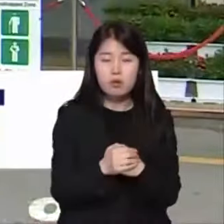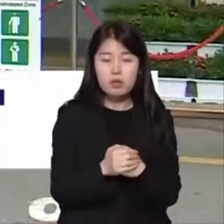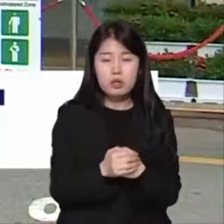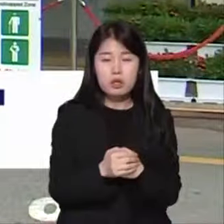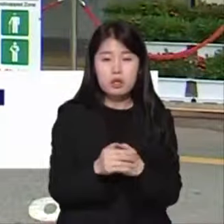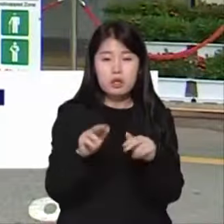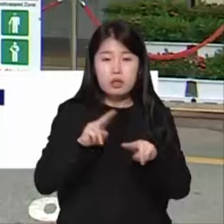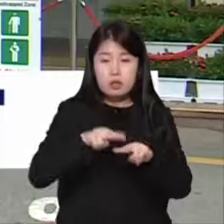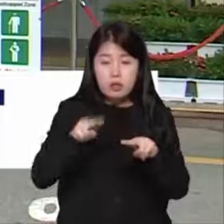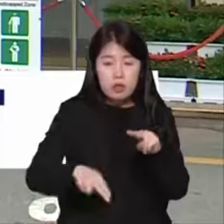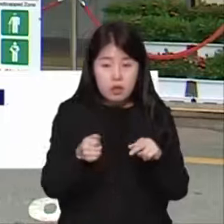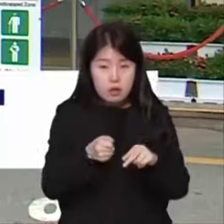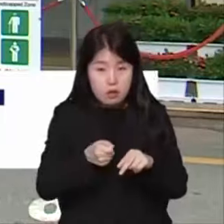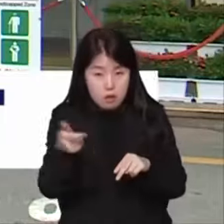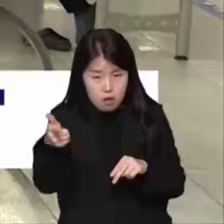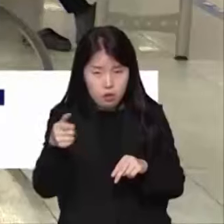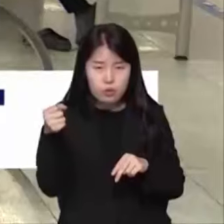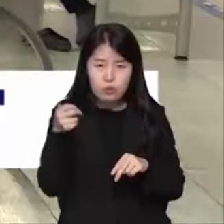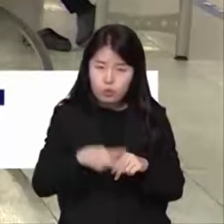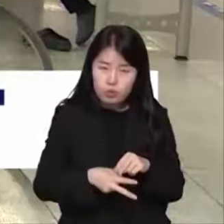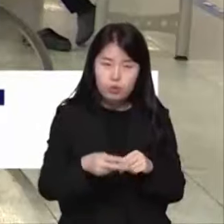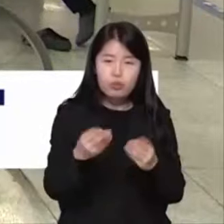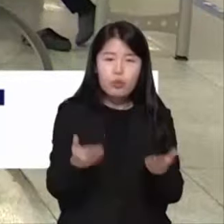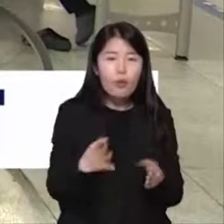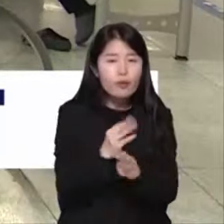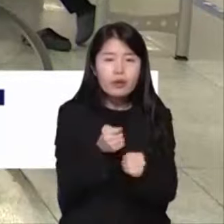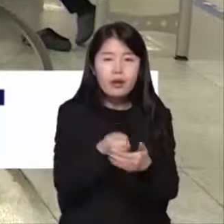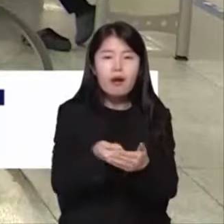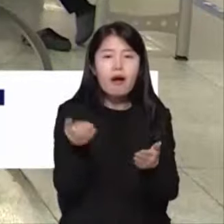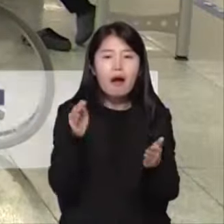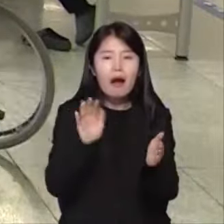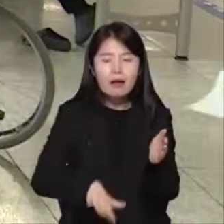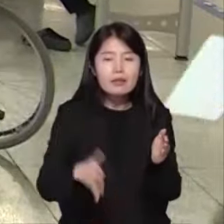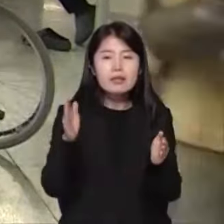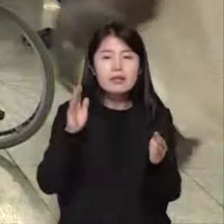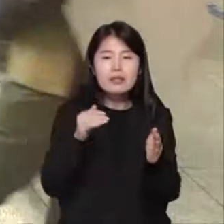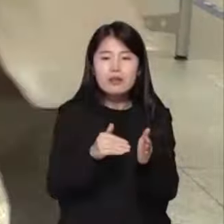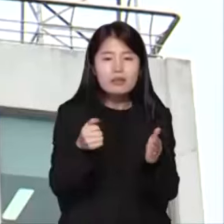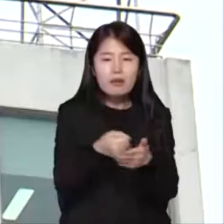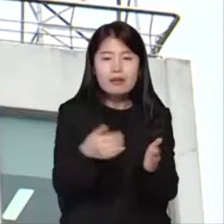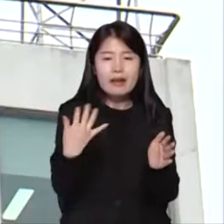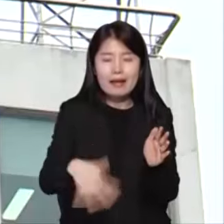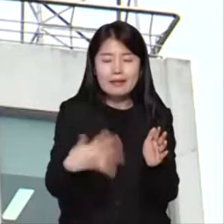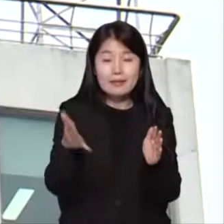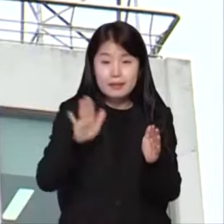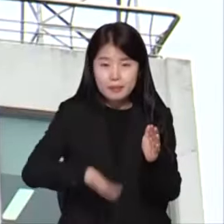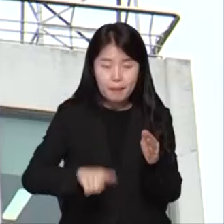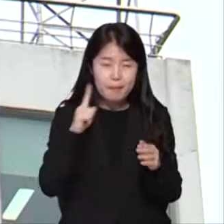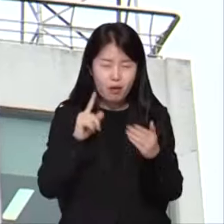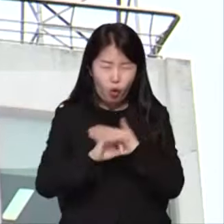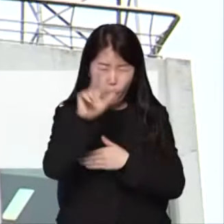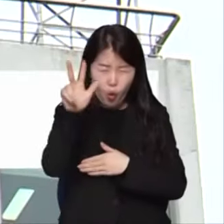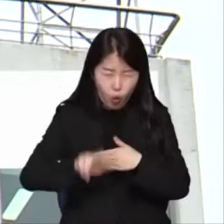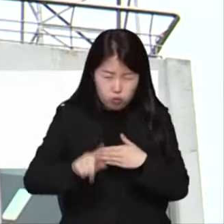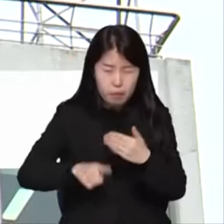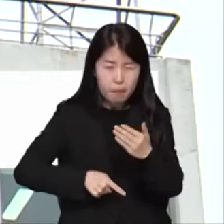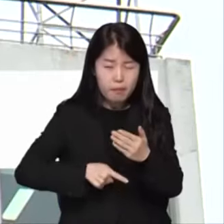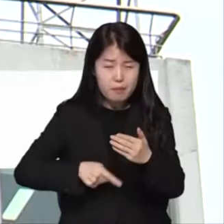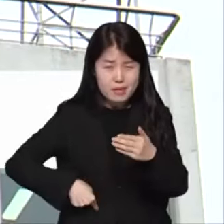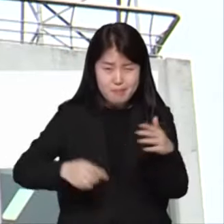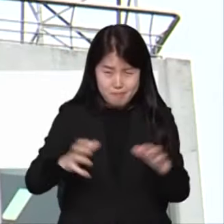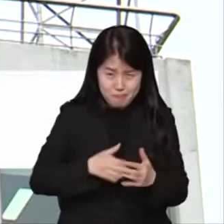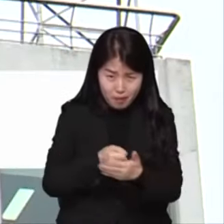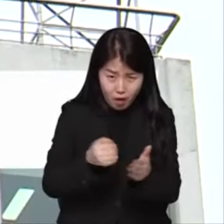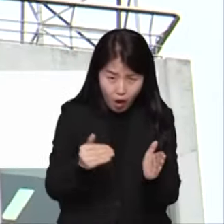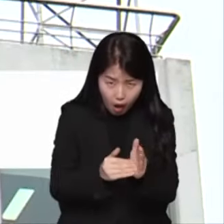않고 있지만 전국 의대 비대위의 방침이 정해지면 동참하겠다는 입장입니다. 우리는 아직까지 그